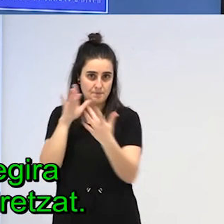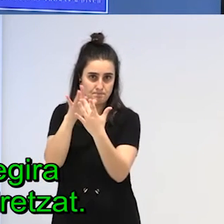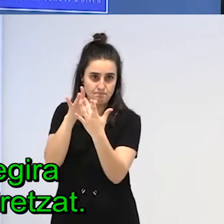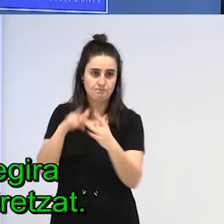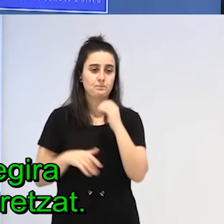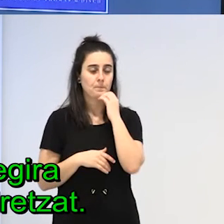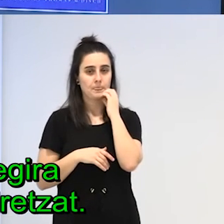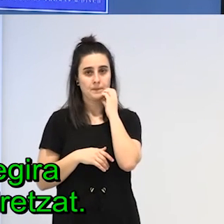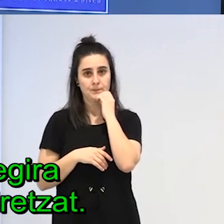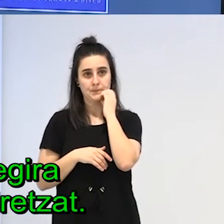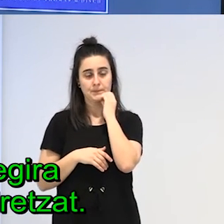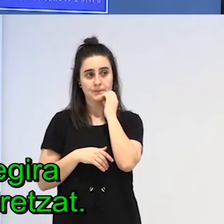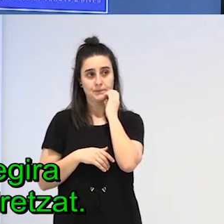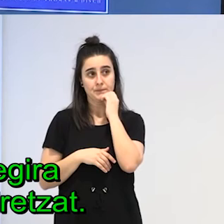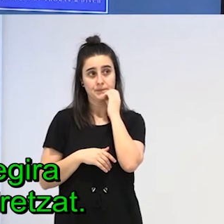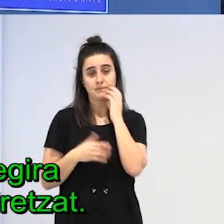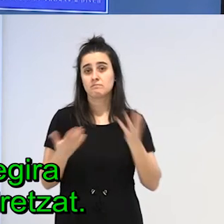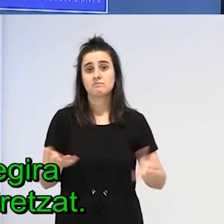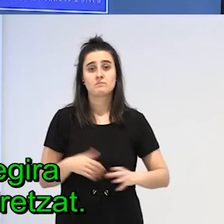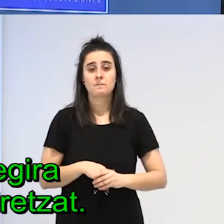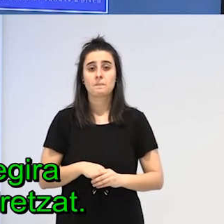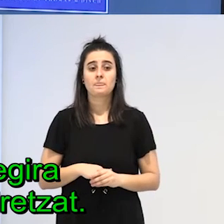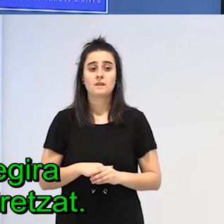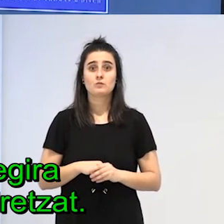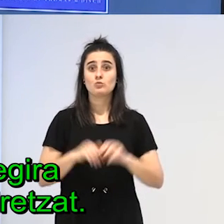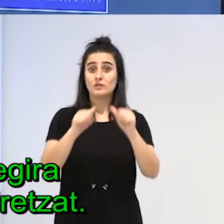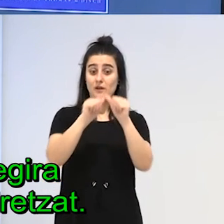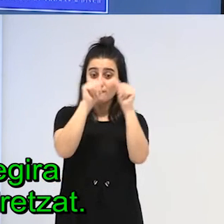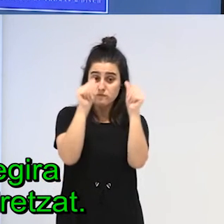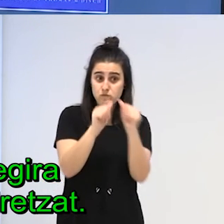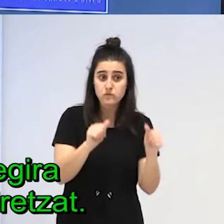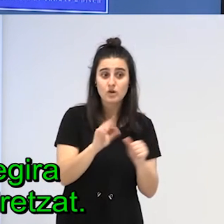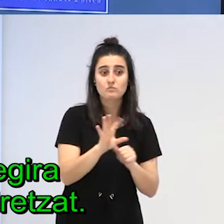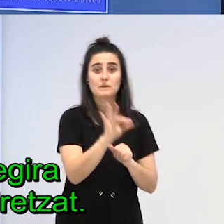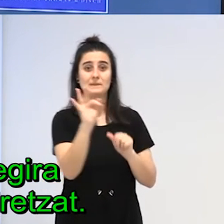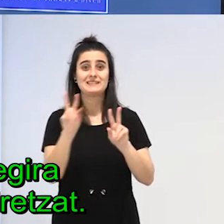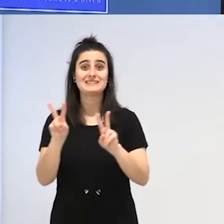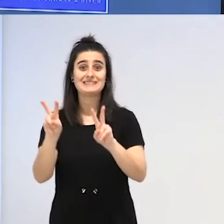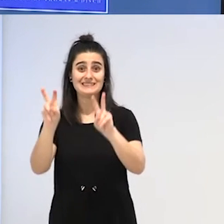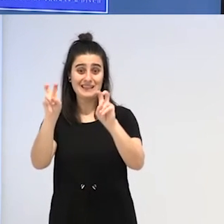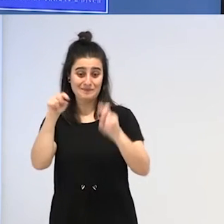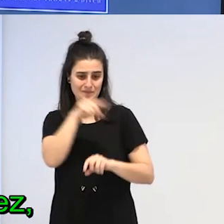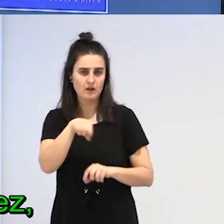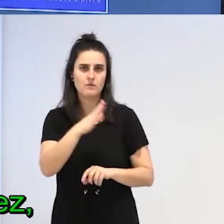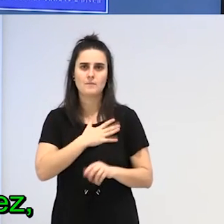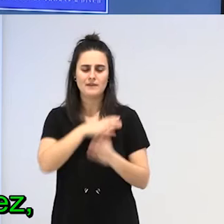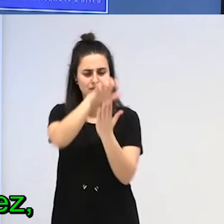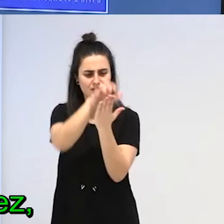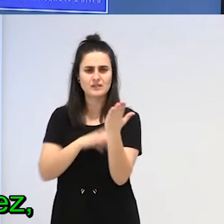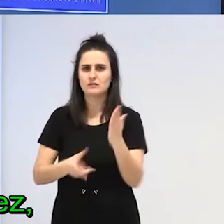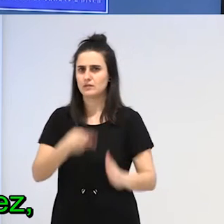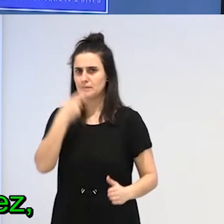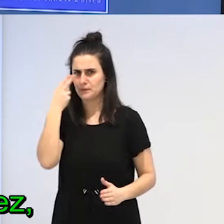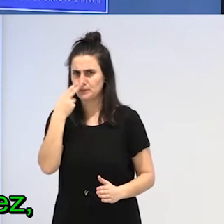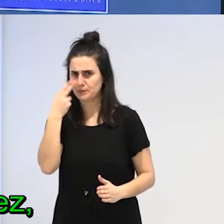Eta, bueno, hori, esan formatuari eta gaiari begira oso testu garrantzitsua izan zela niretzat, eta